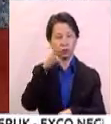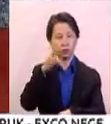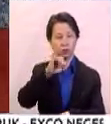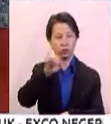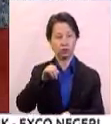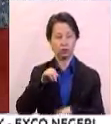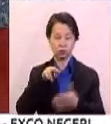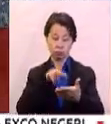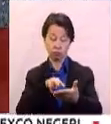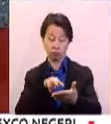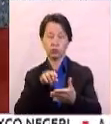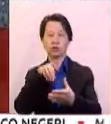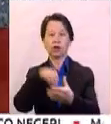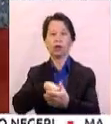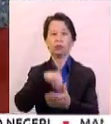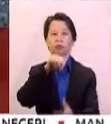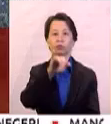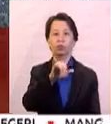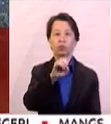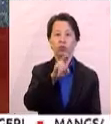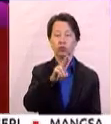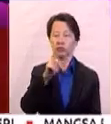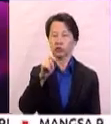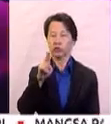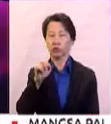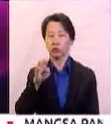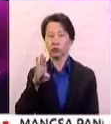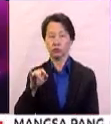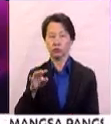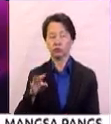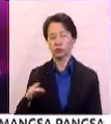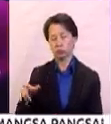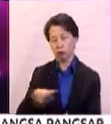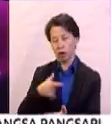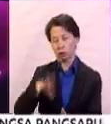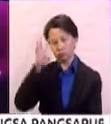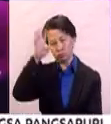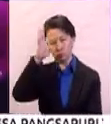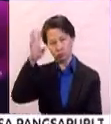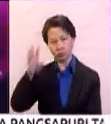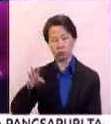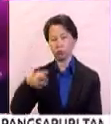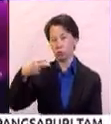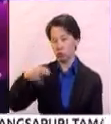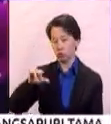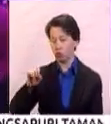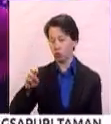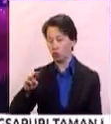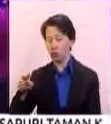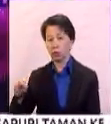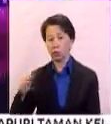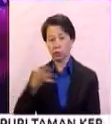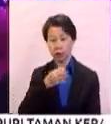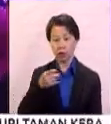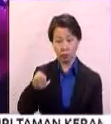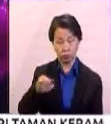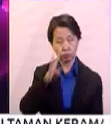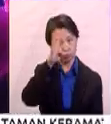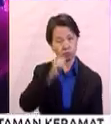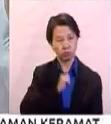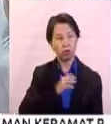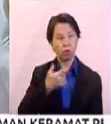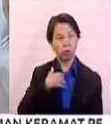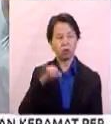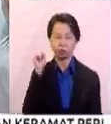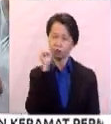juta tontonan di YouTube. Lagu ciptaan Ezra Kong, Hale Husaini dan Aida Jebat sendiri mempunyai unsur